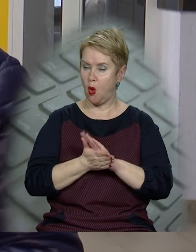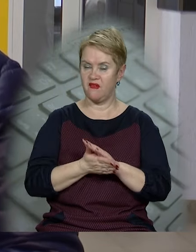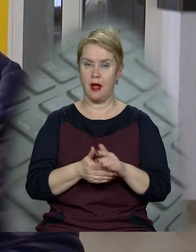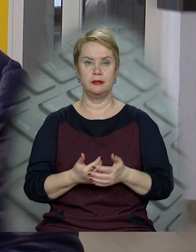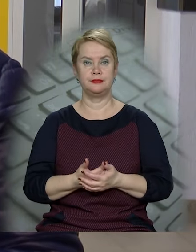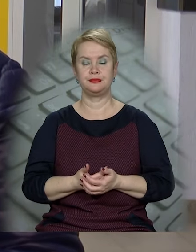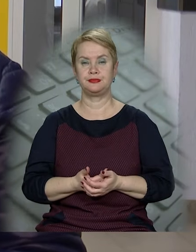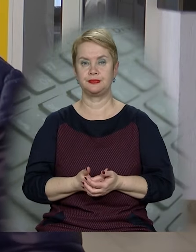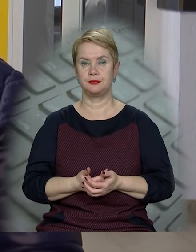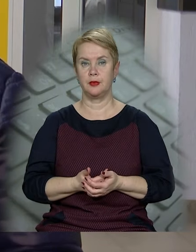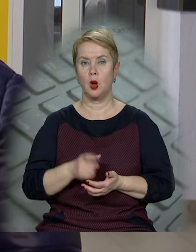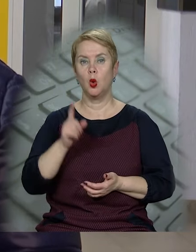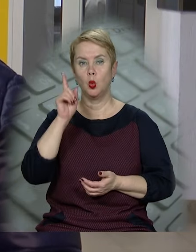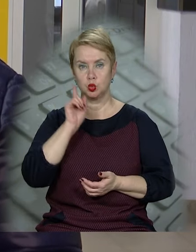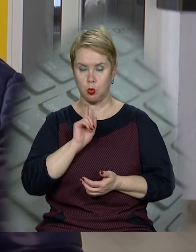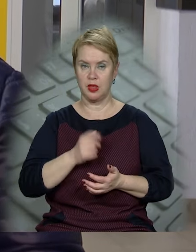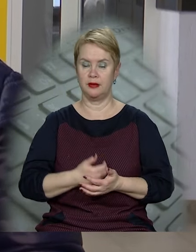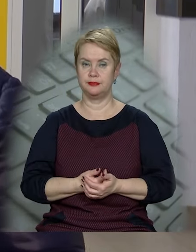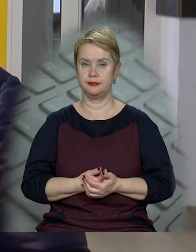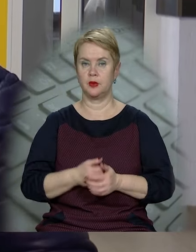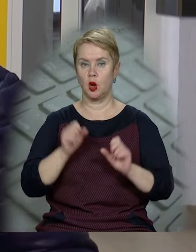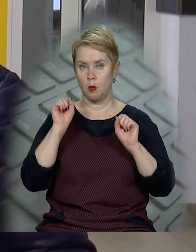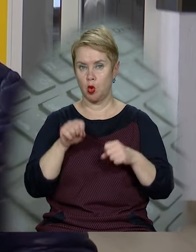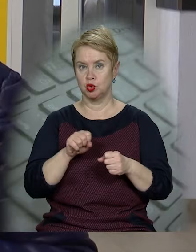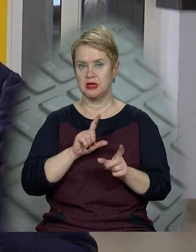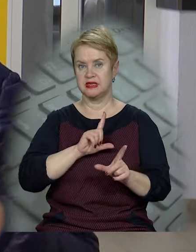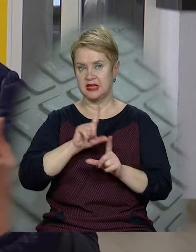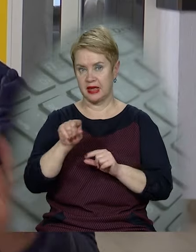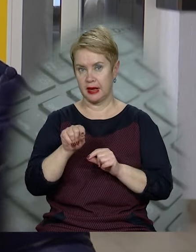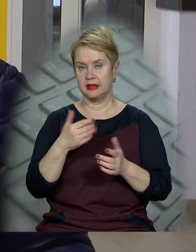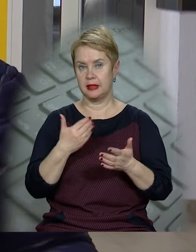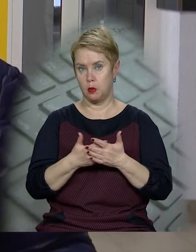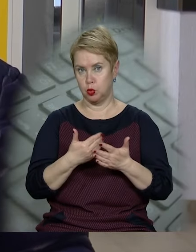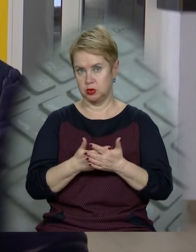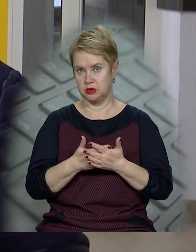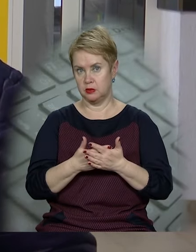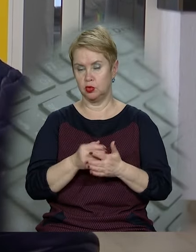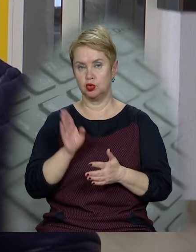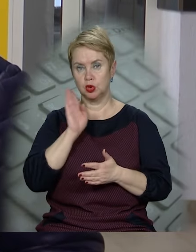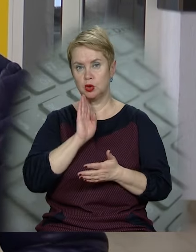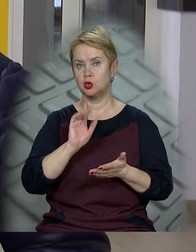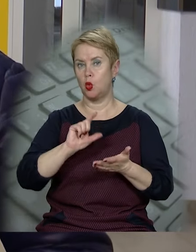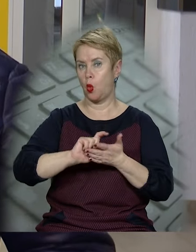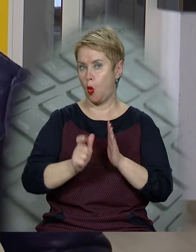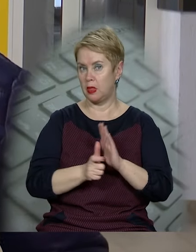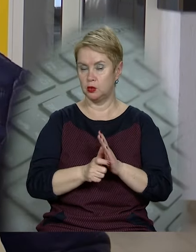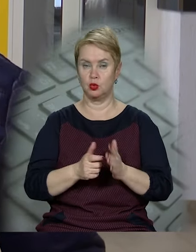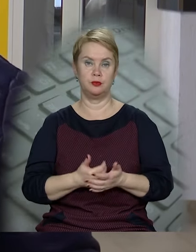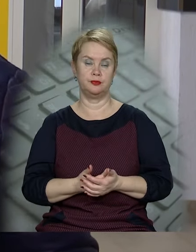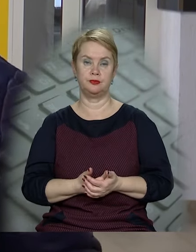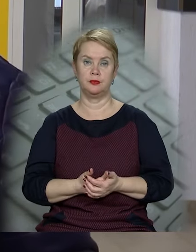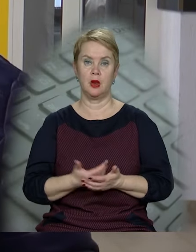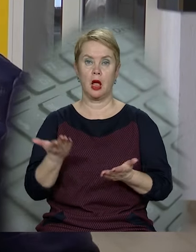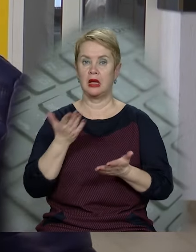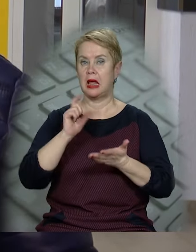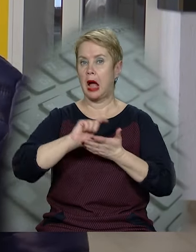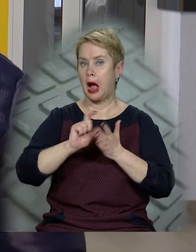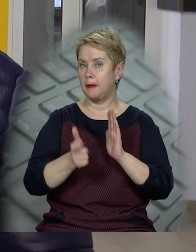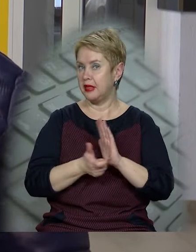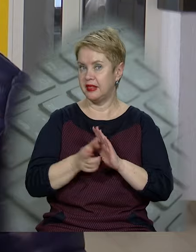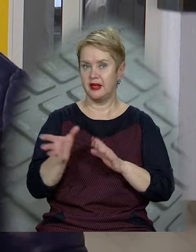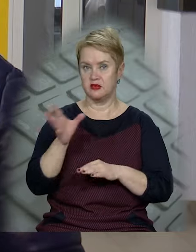тому удобно. Тобто можна заїхати, допустим, да, там, і в жінську кімнату, скажімо, тобто, і якісь кабінети,